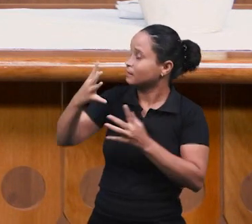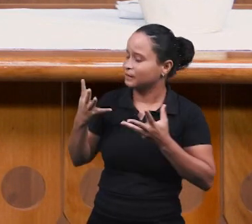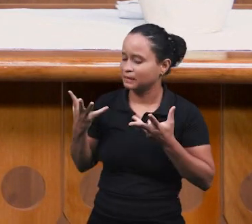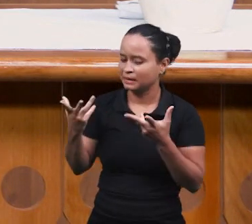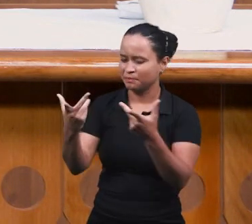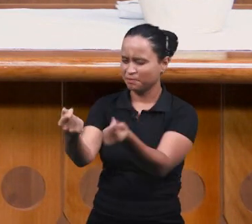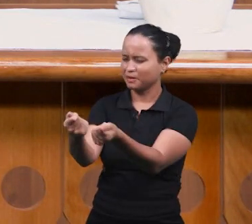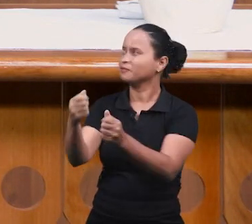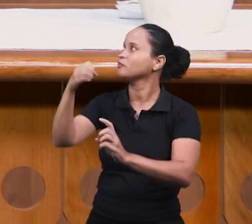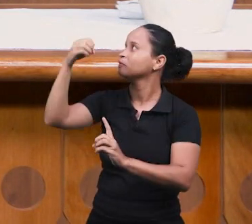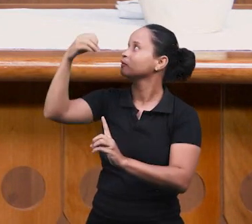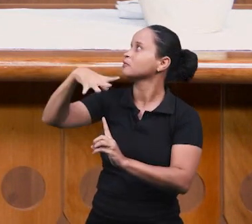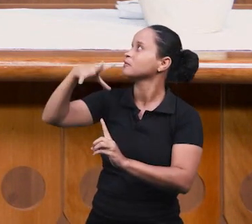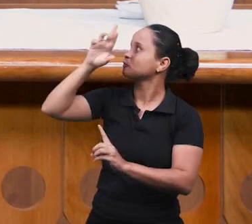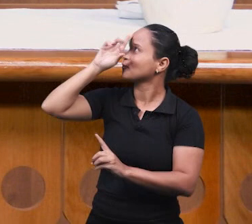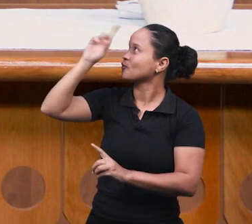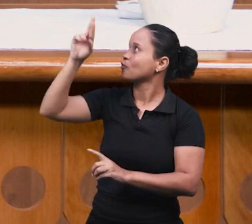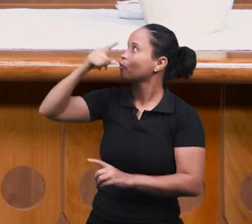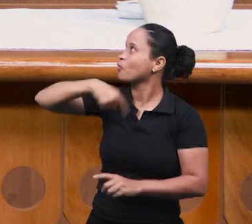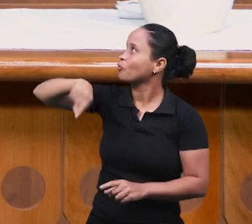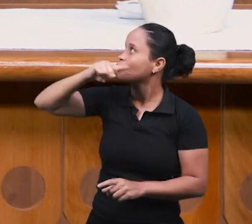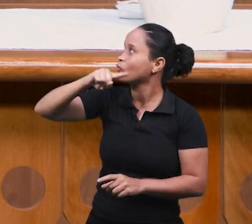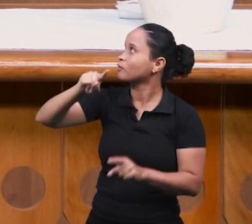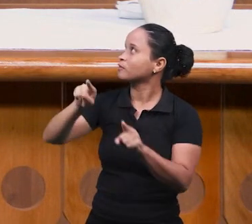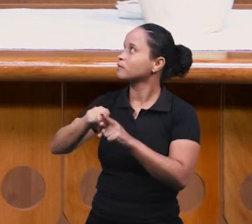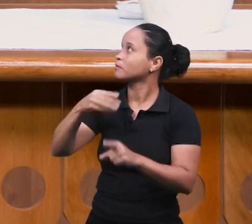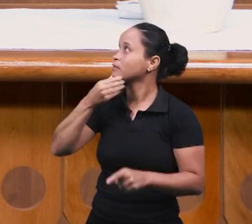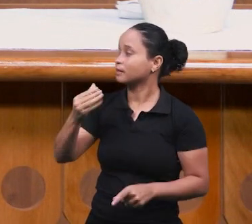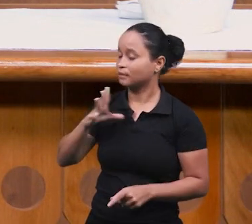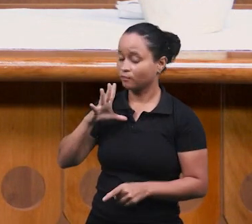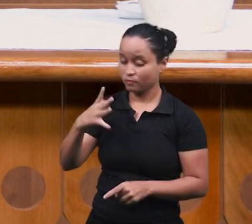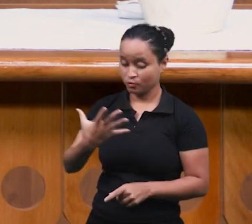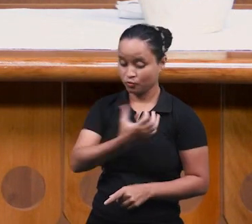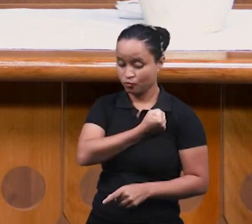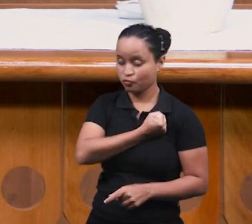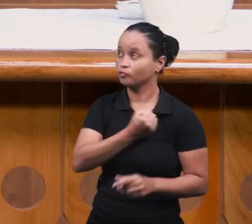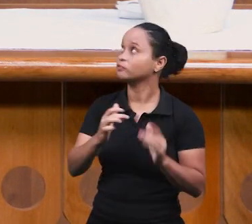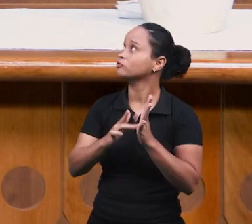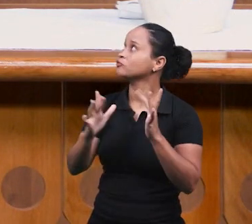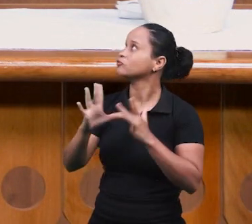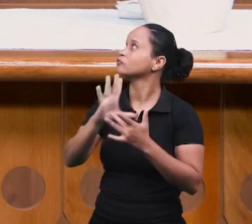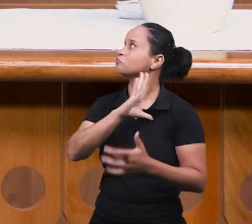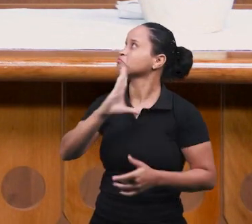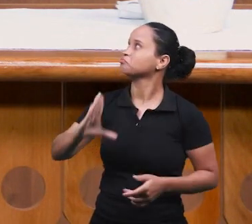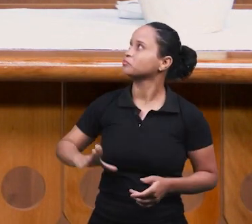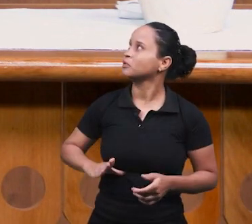la merveilleuse grâce de notre Seigneur et Sauveur Jésus-Christ,